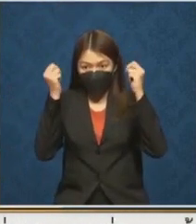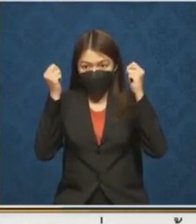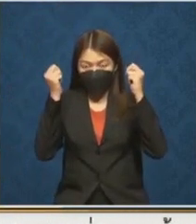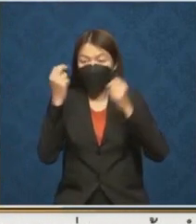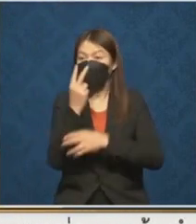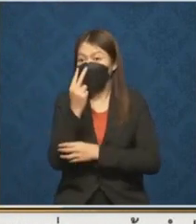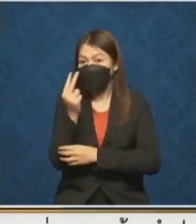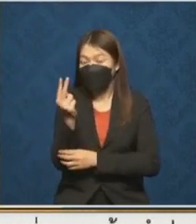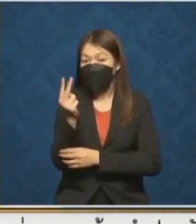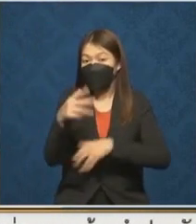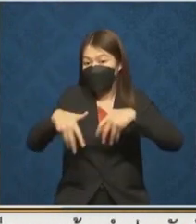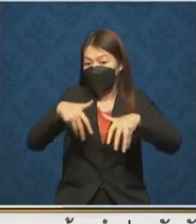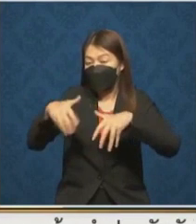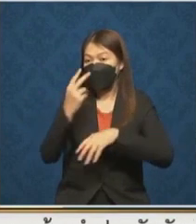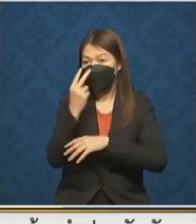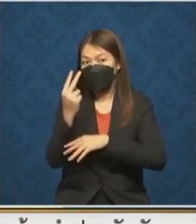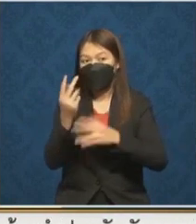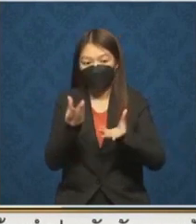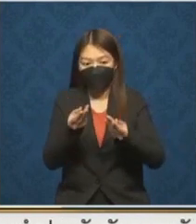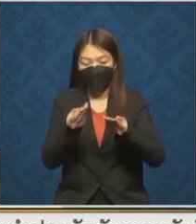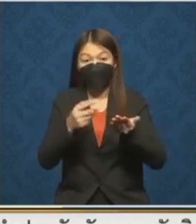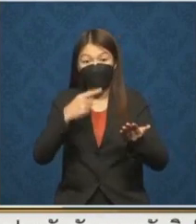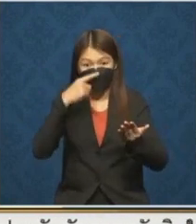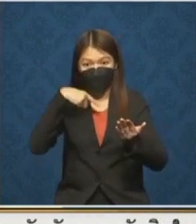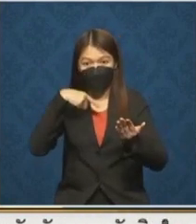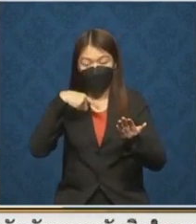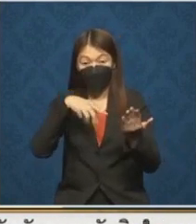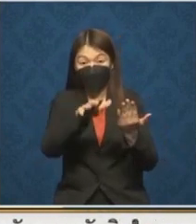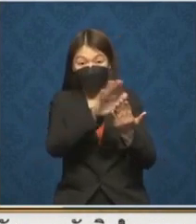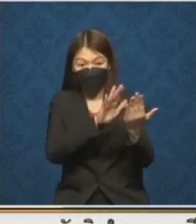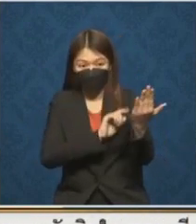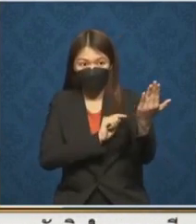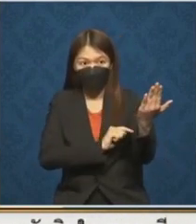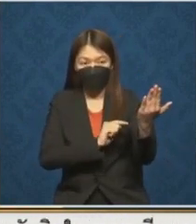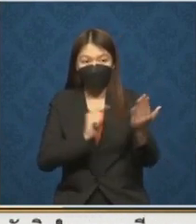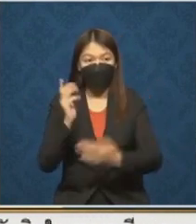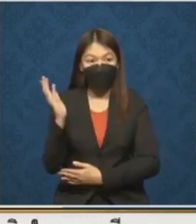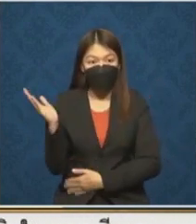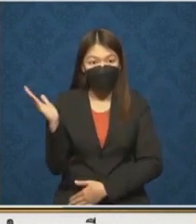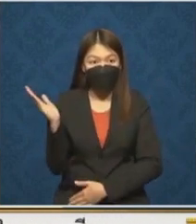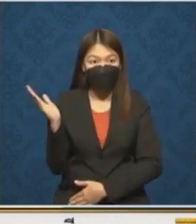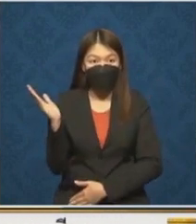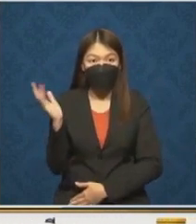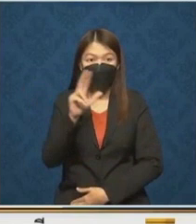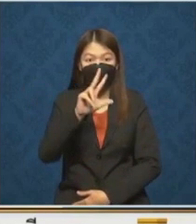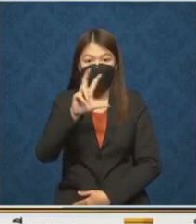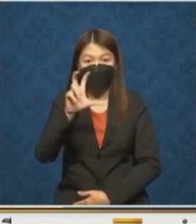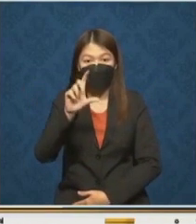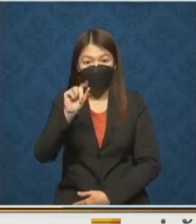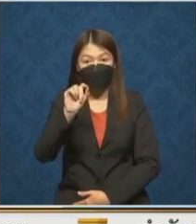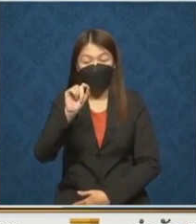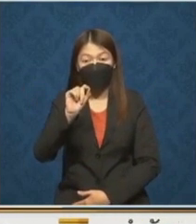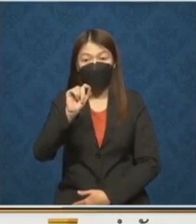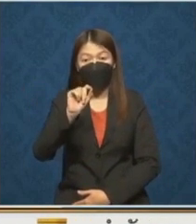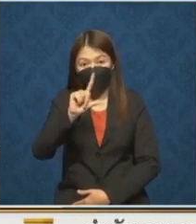าชนไดดูพนฐานคือปกติทดนของประเทศเราเนี่ย มี 320 ลานไล่